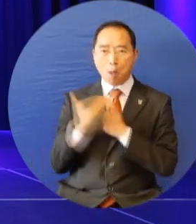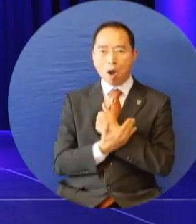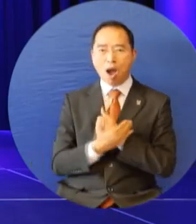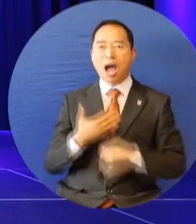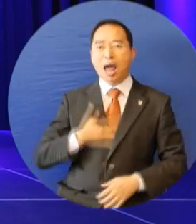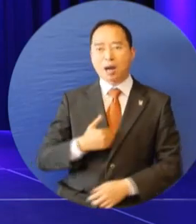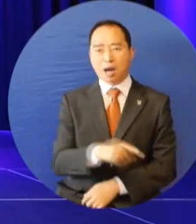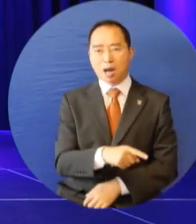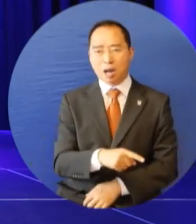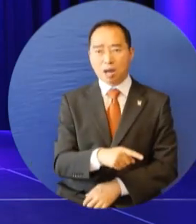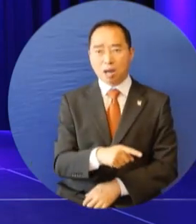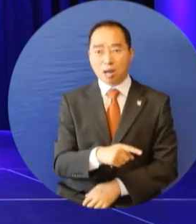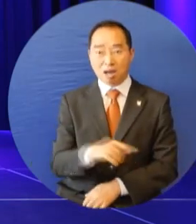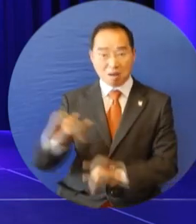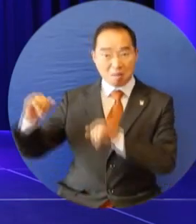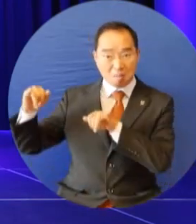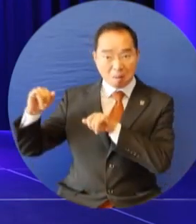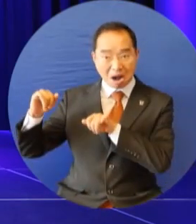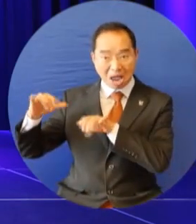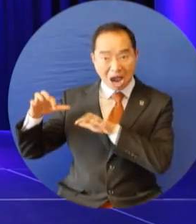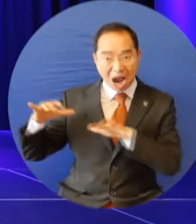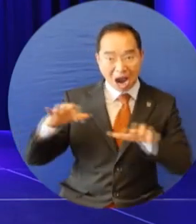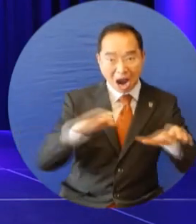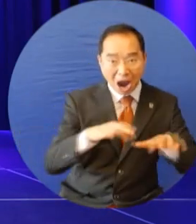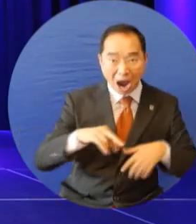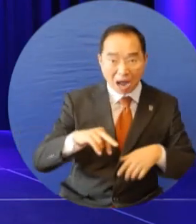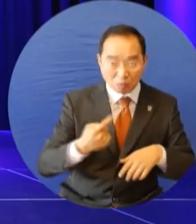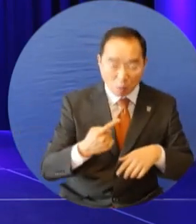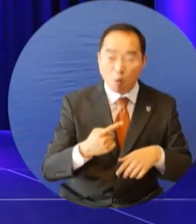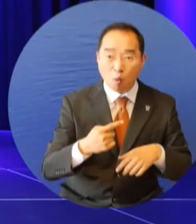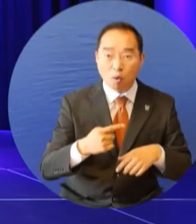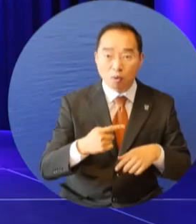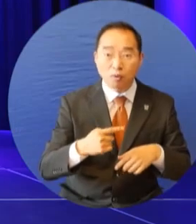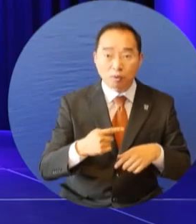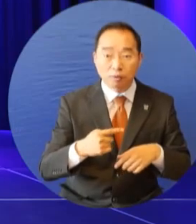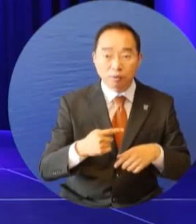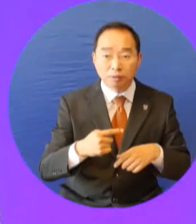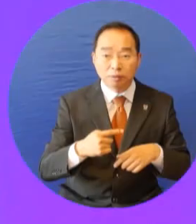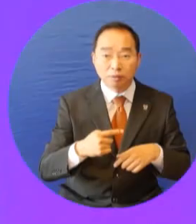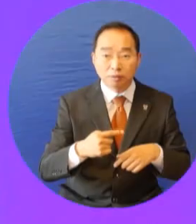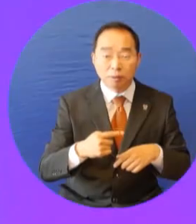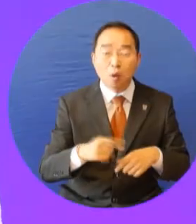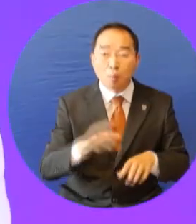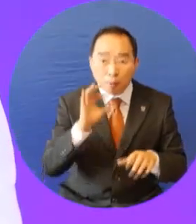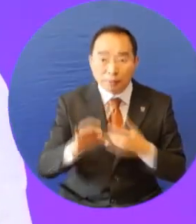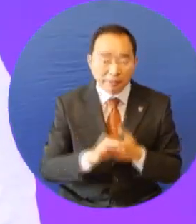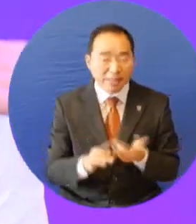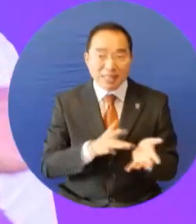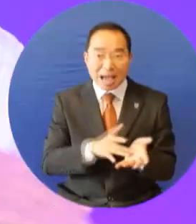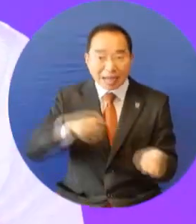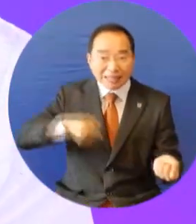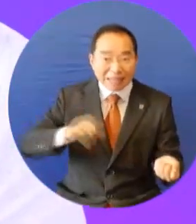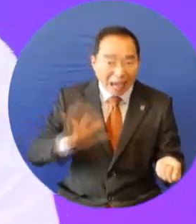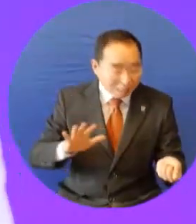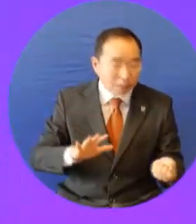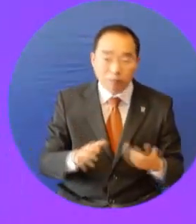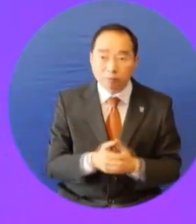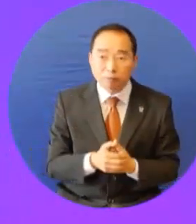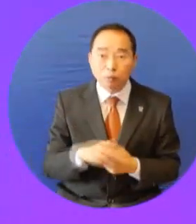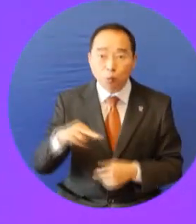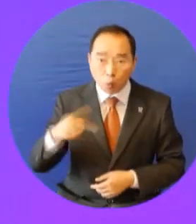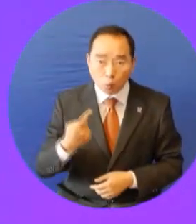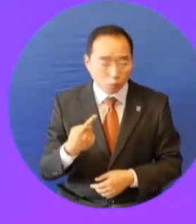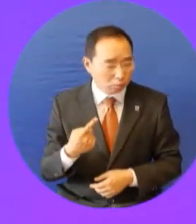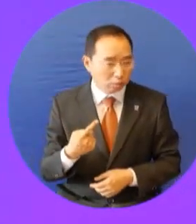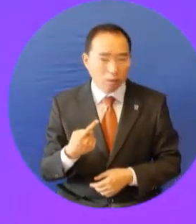체계가 뛰어나냐 하면은 스스로 방어하는 걸 알아. 그 벌레가 많이 와도 그냥 다 뜯겨 먹는 게 아니에요. 봐요.